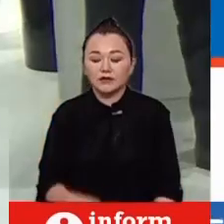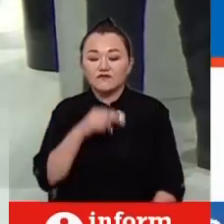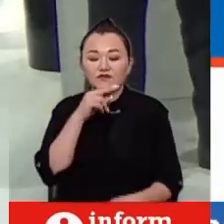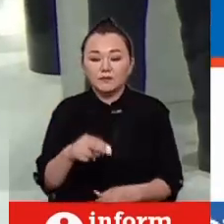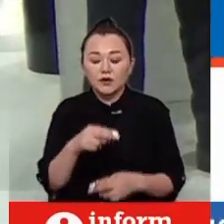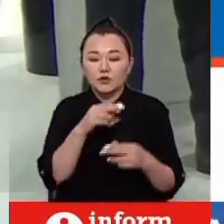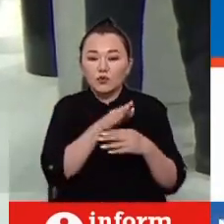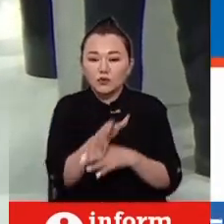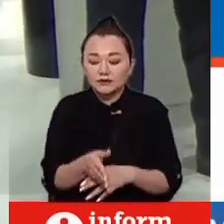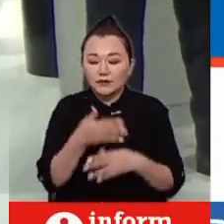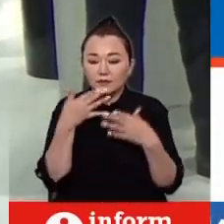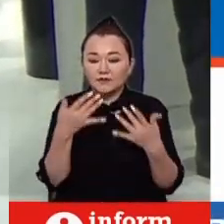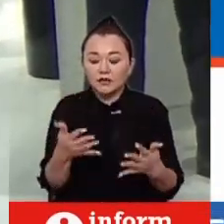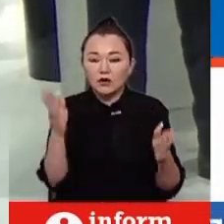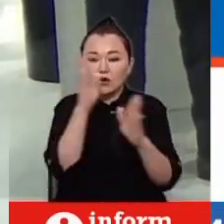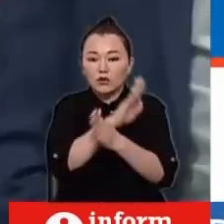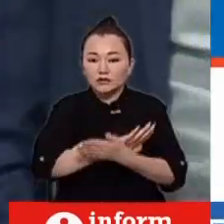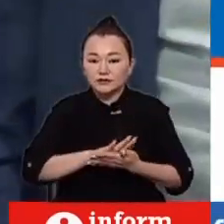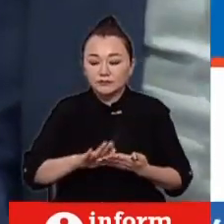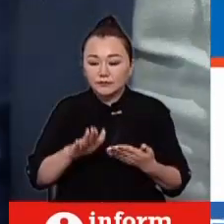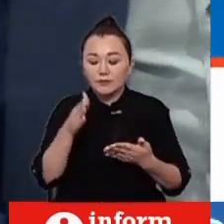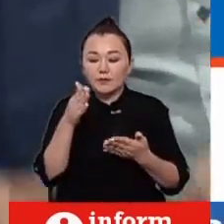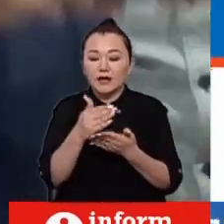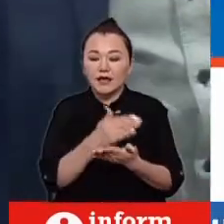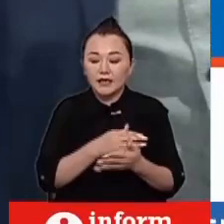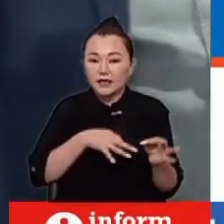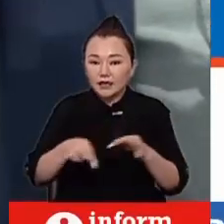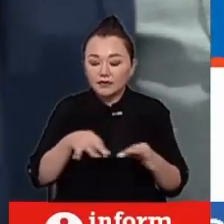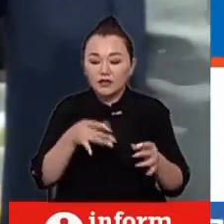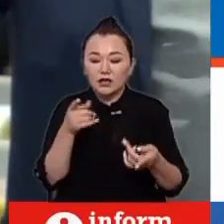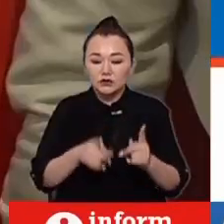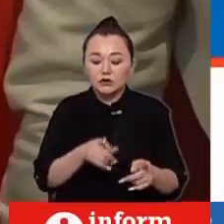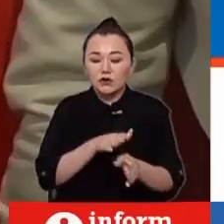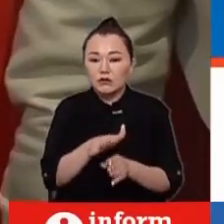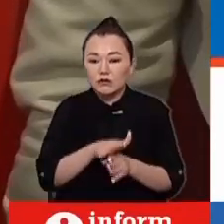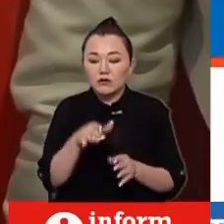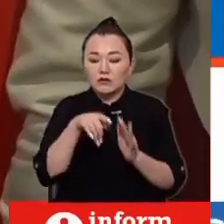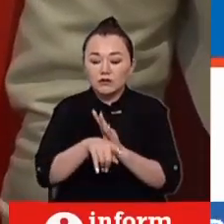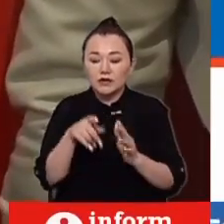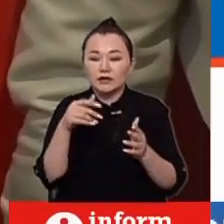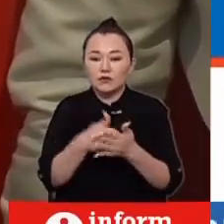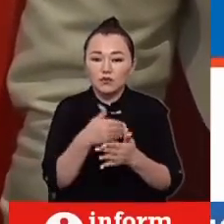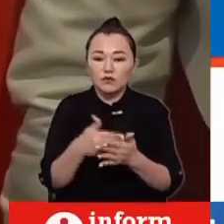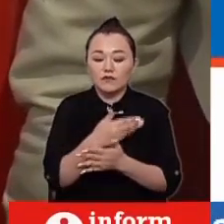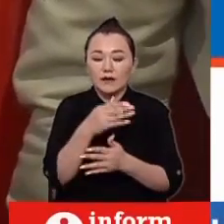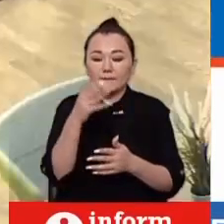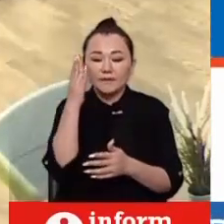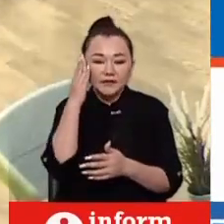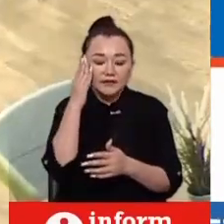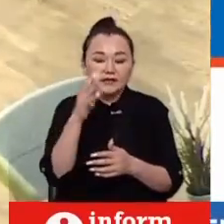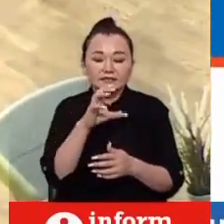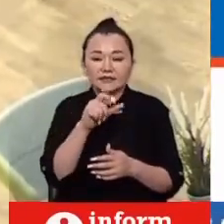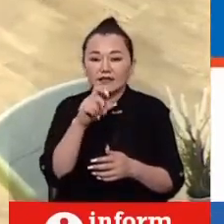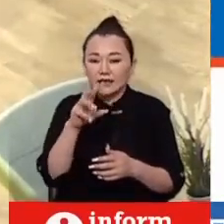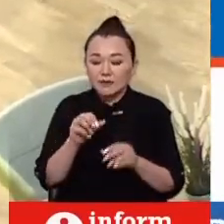Внимание у гостей привлекли экологические проекты, реализуемые учреждением образования, в частности, инновационный метод